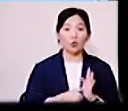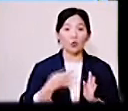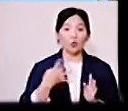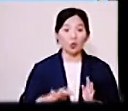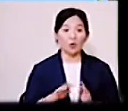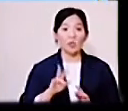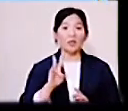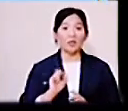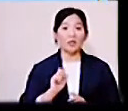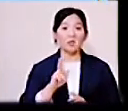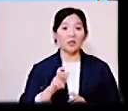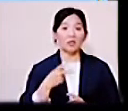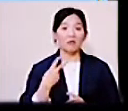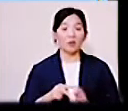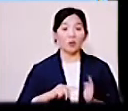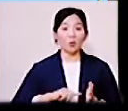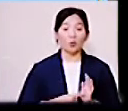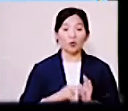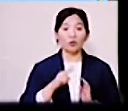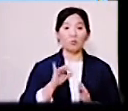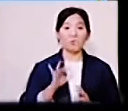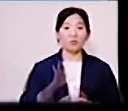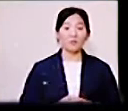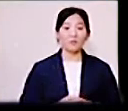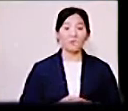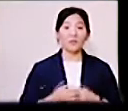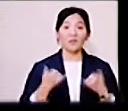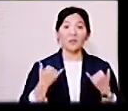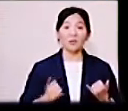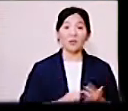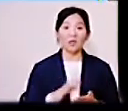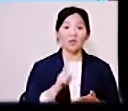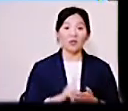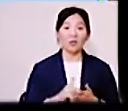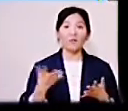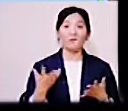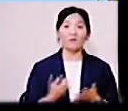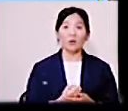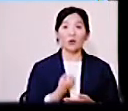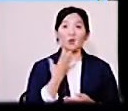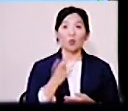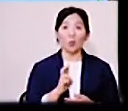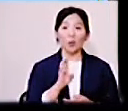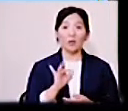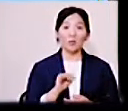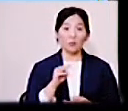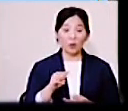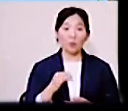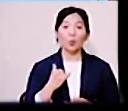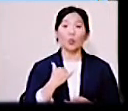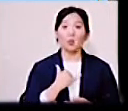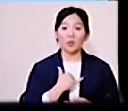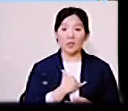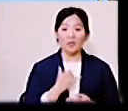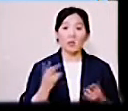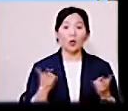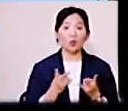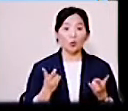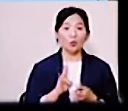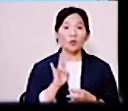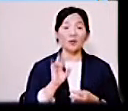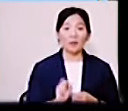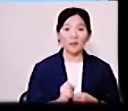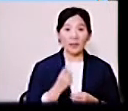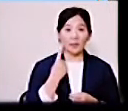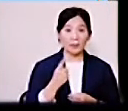на 320 точек пикселей. Теперь мы должны выяснить, сколько бит у нас нужно на